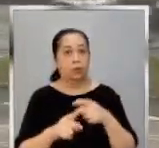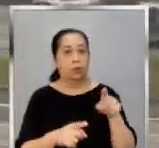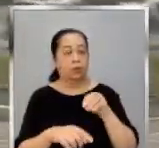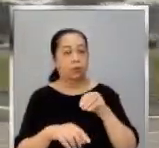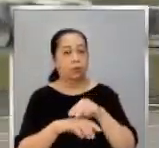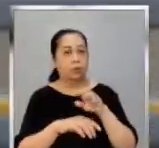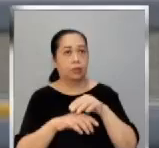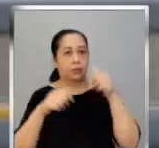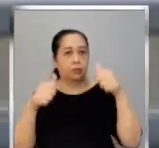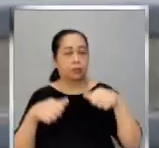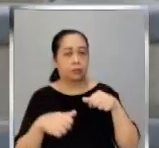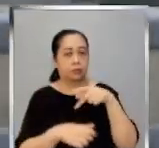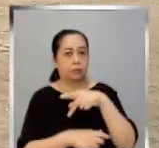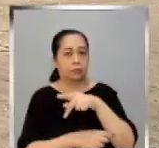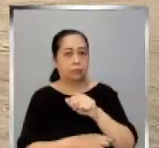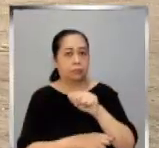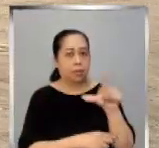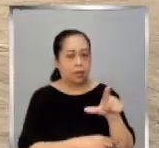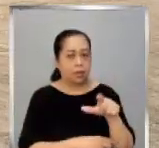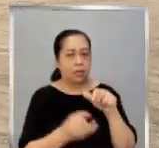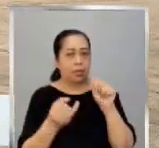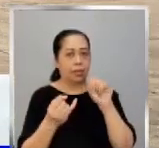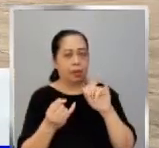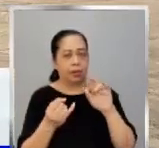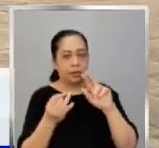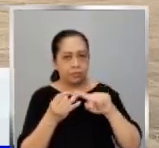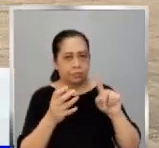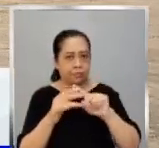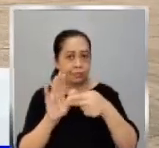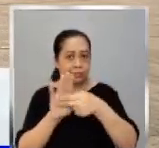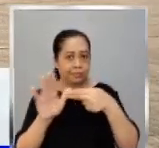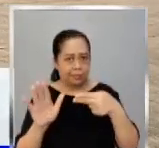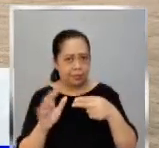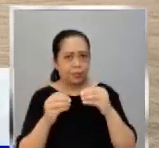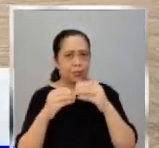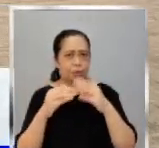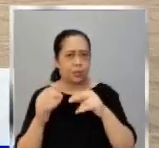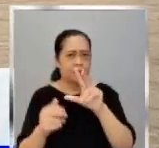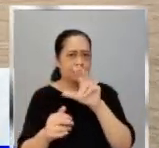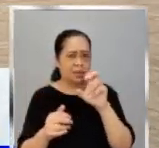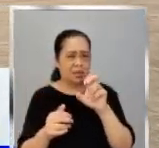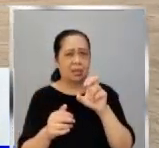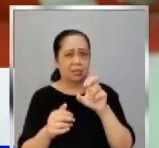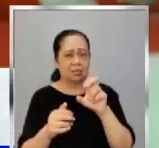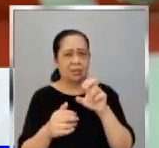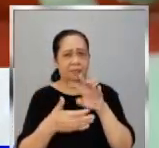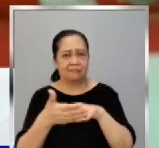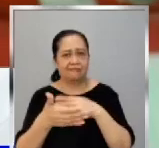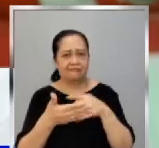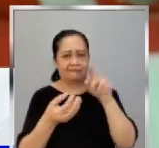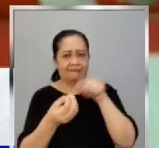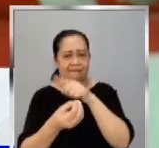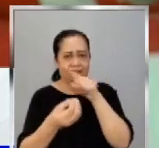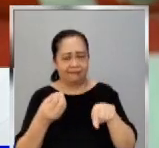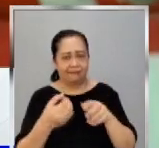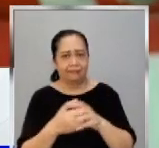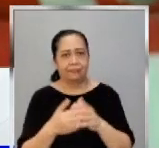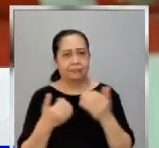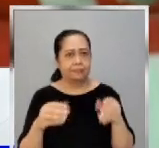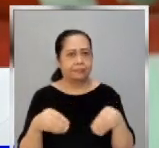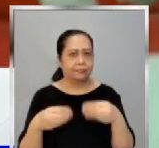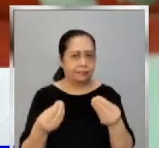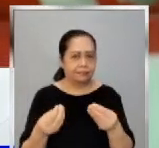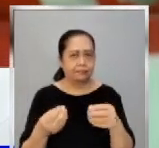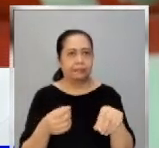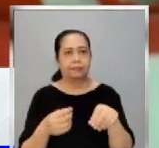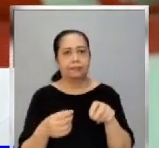Philippine Airlines, AirAsia at Cebu Pacific, may git 300 flights na nila ang nakansela. Binibigay pa rin natin sa mga pasahero